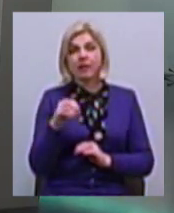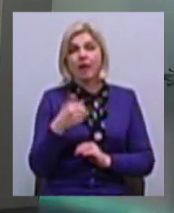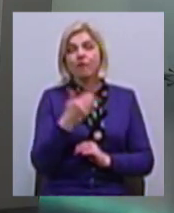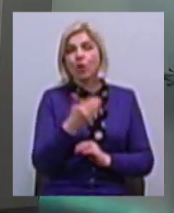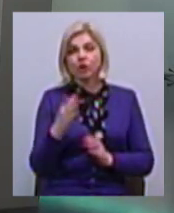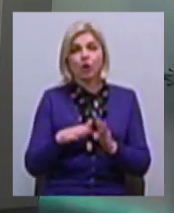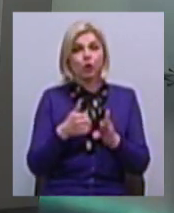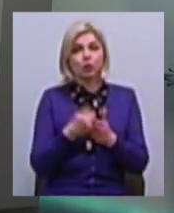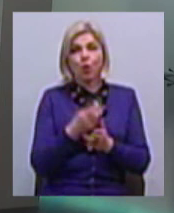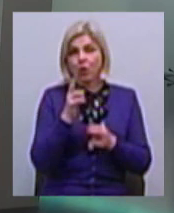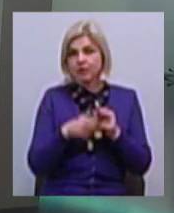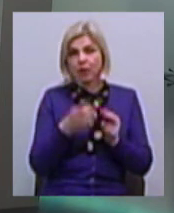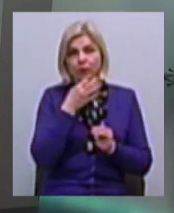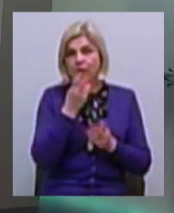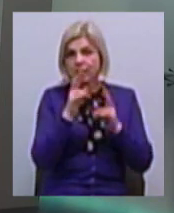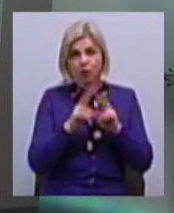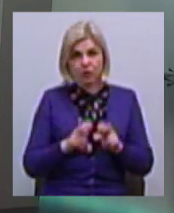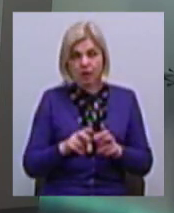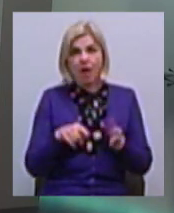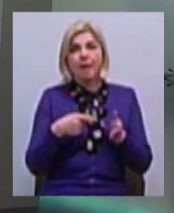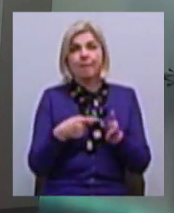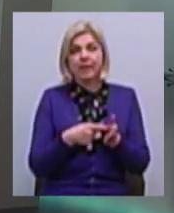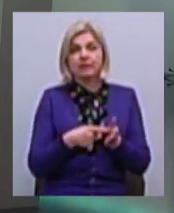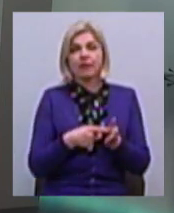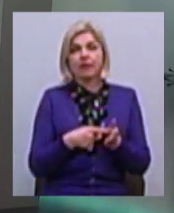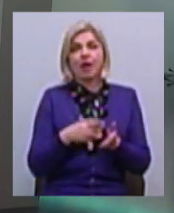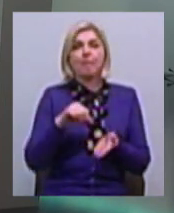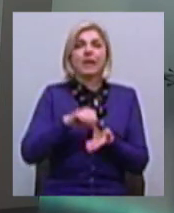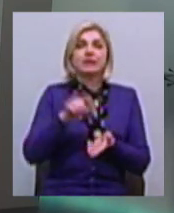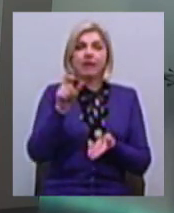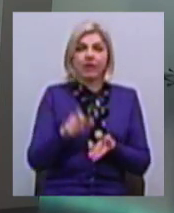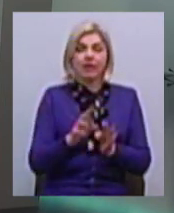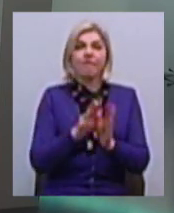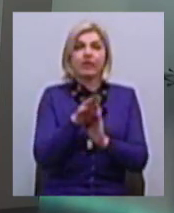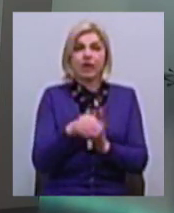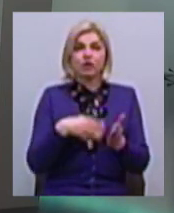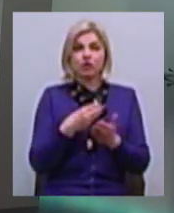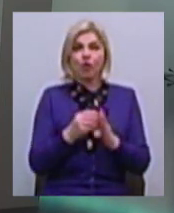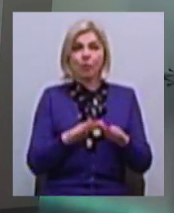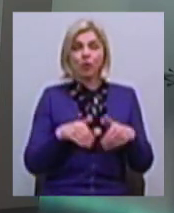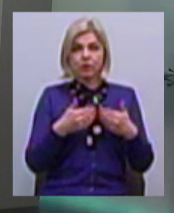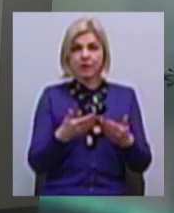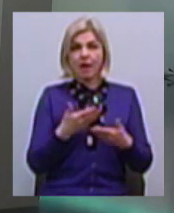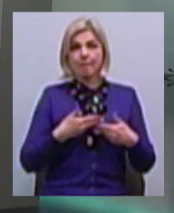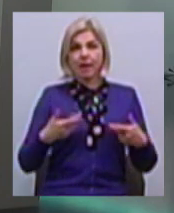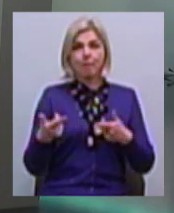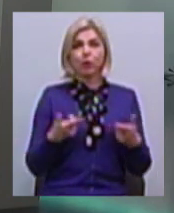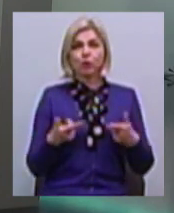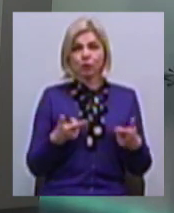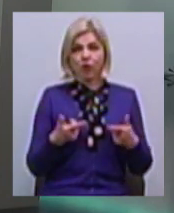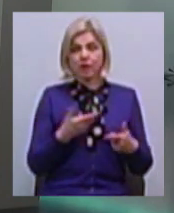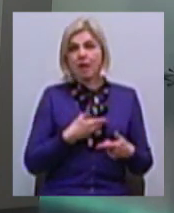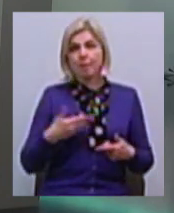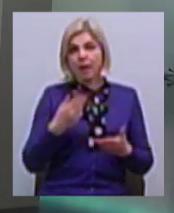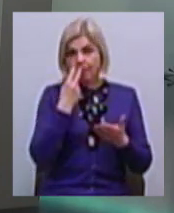не розглянуті. Місто в особі представника внесло свої пропозиції. Ми підготували, ну, ми бачимо,